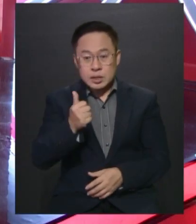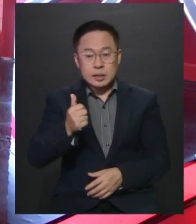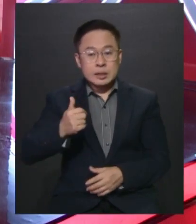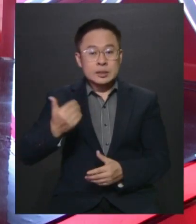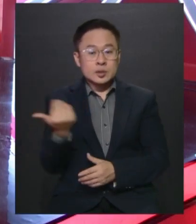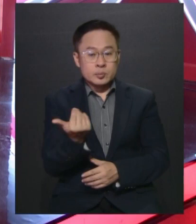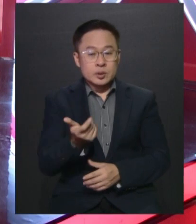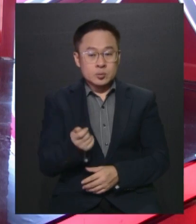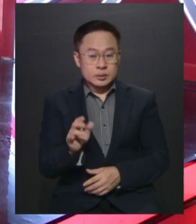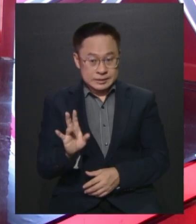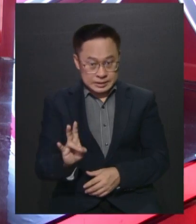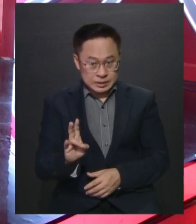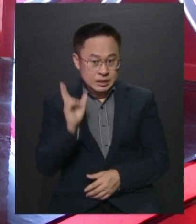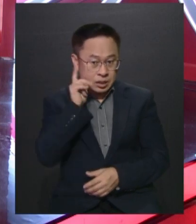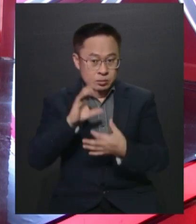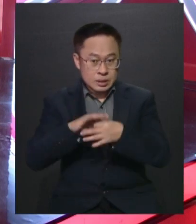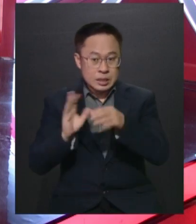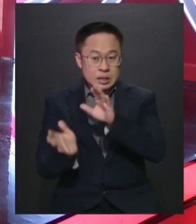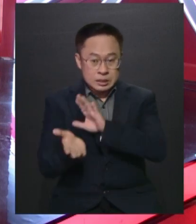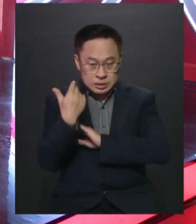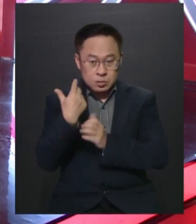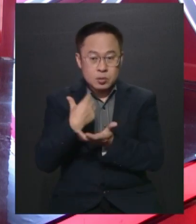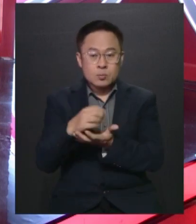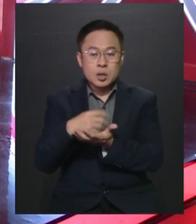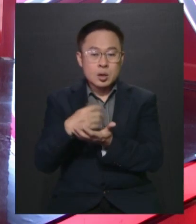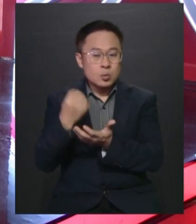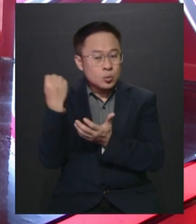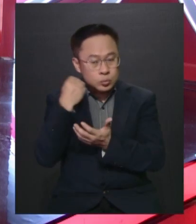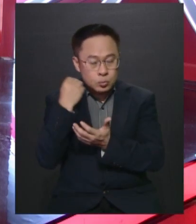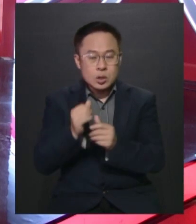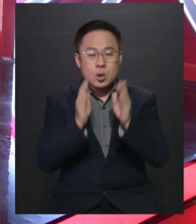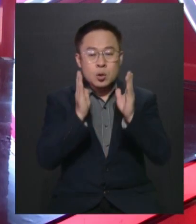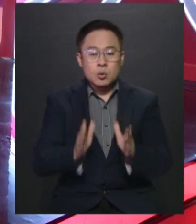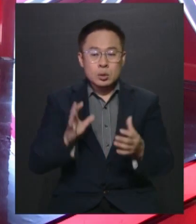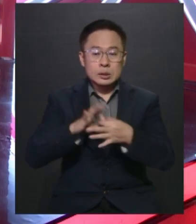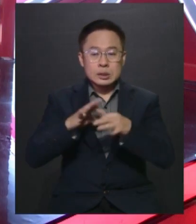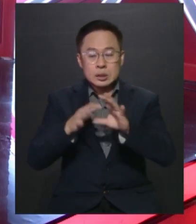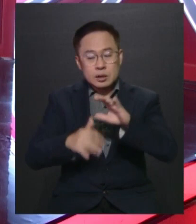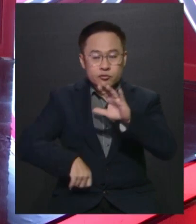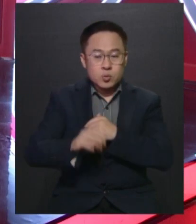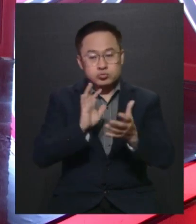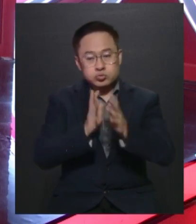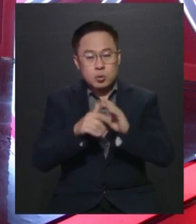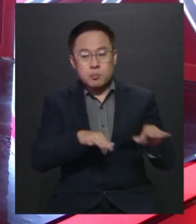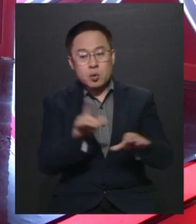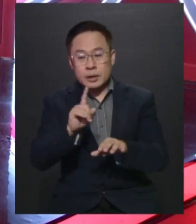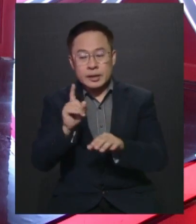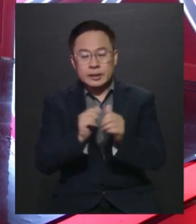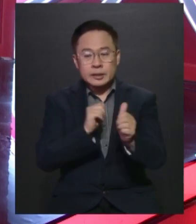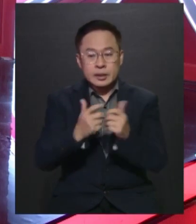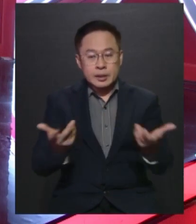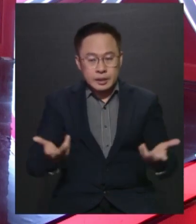สนามข่าวก่อสนามข่าวเช้าเราจะมาอัปเดตกันตลอดว่านักเตะนักกีฬาเตรียมความพร้อมกันอย่างไรรวมถึงผลการแข่ง